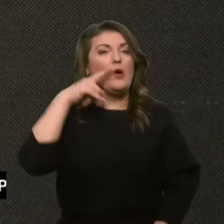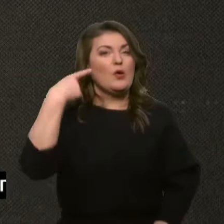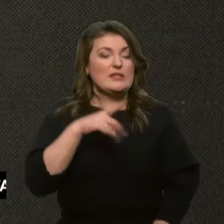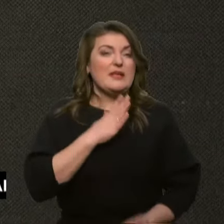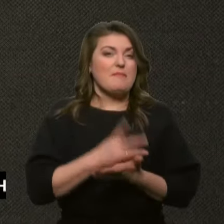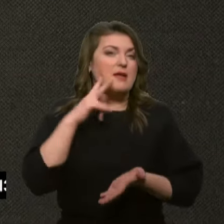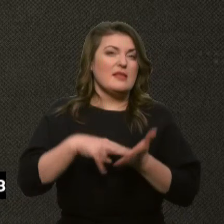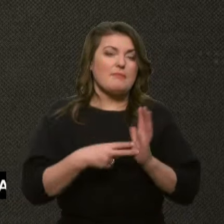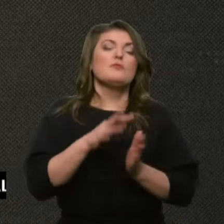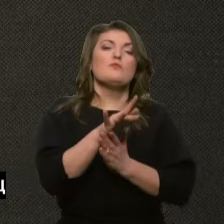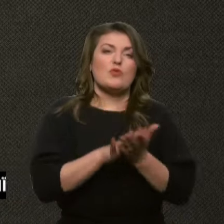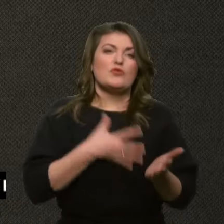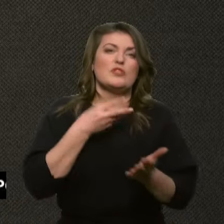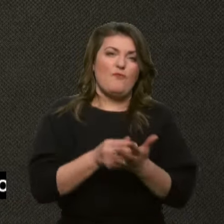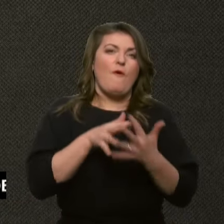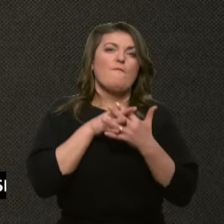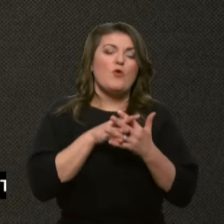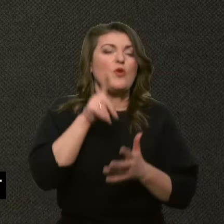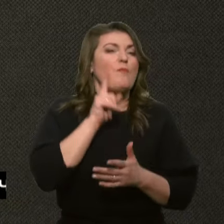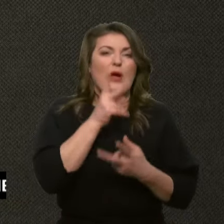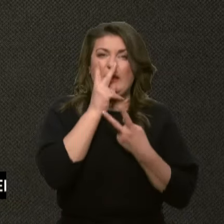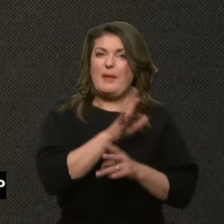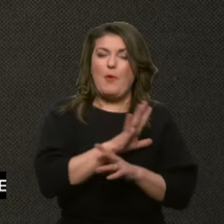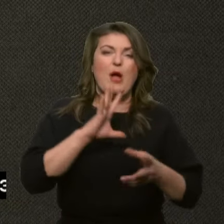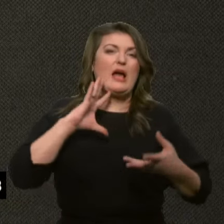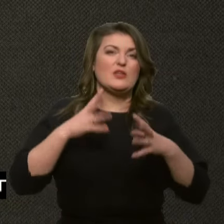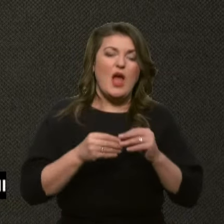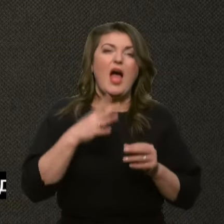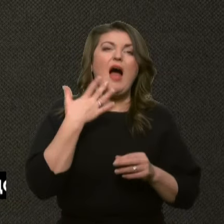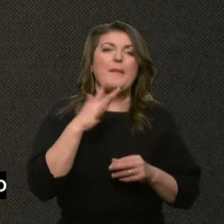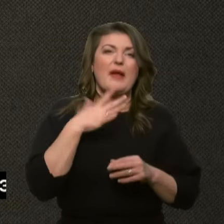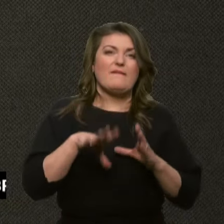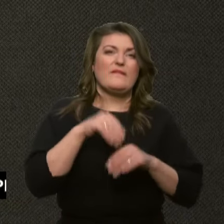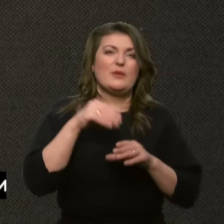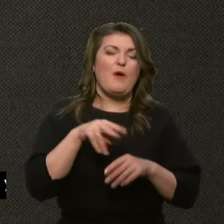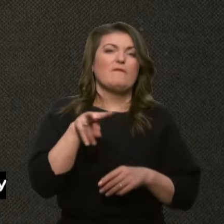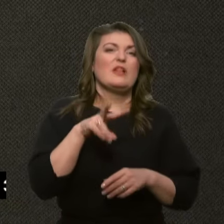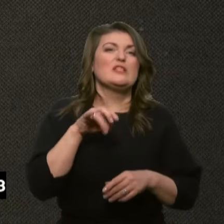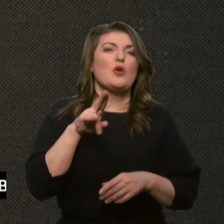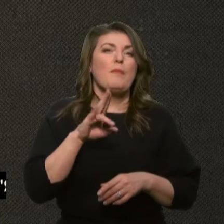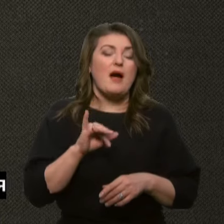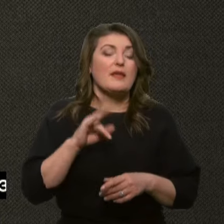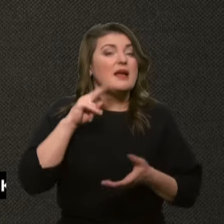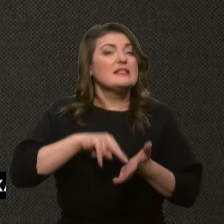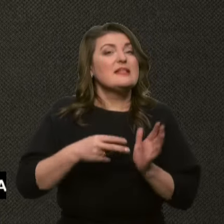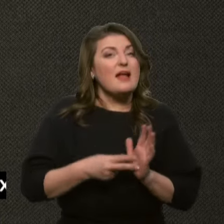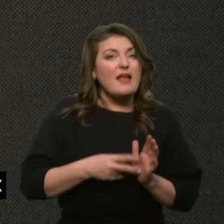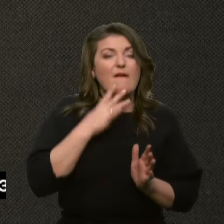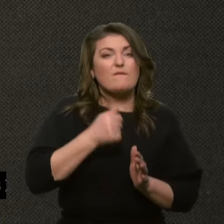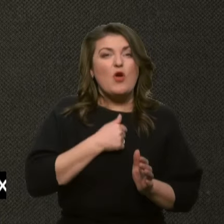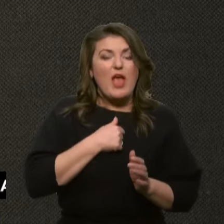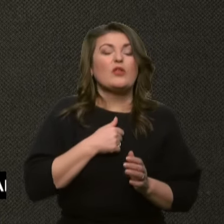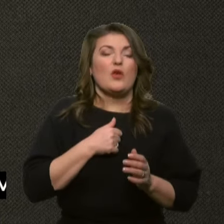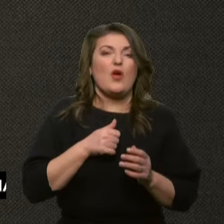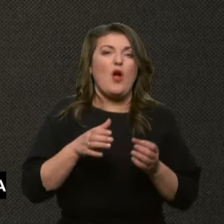Росія має намір продовжувати свою війну, поки не побачить результатів американських виборів у листопаді. Стратегія воєнної кампанії